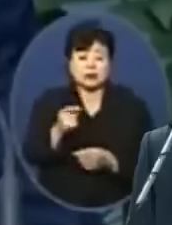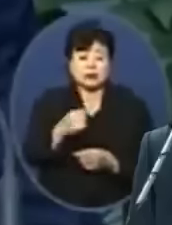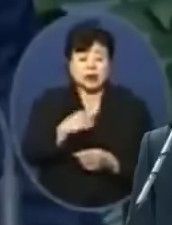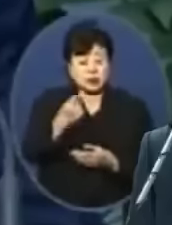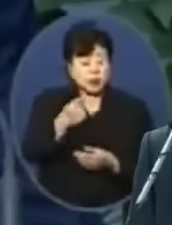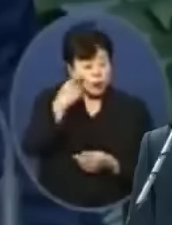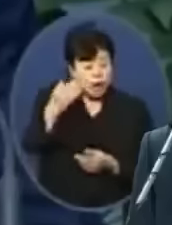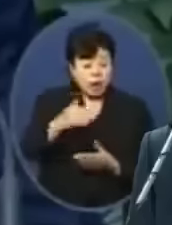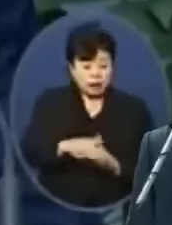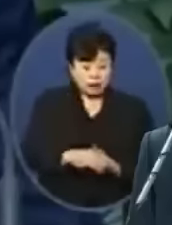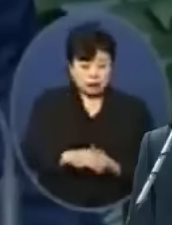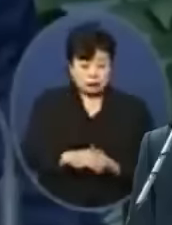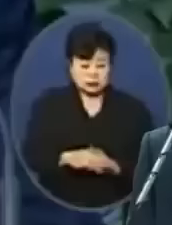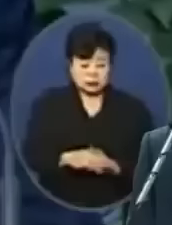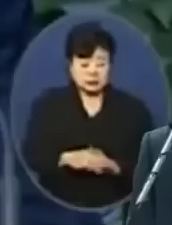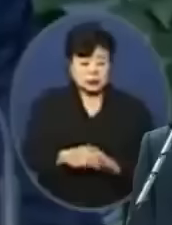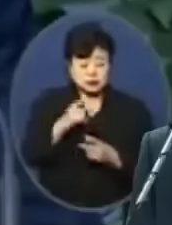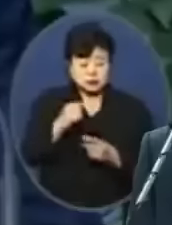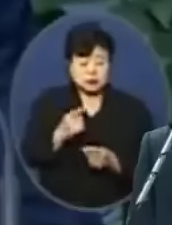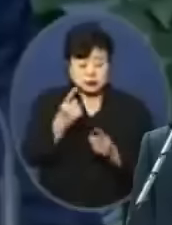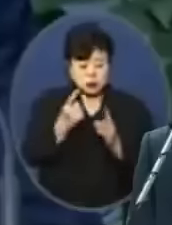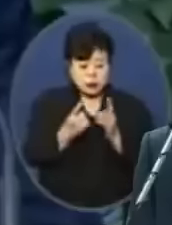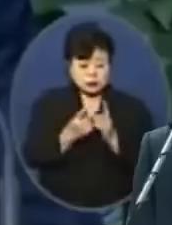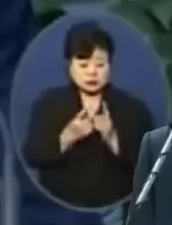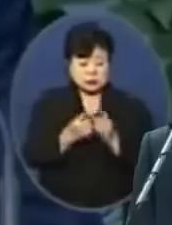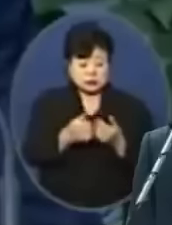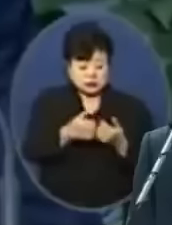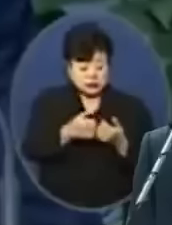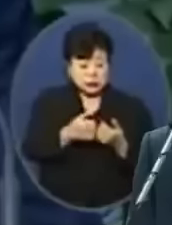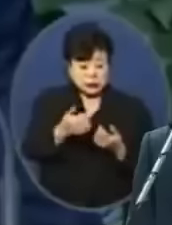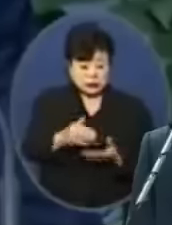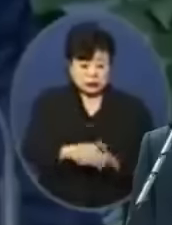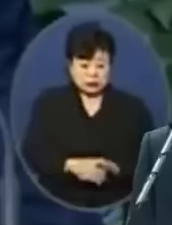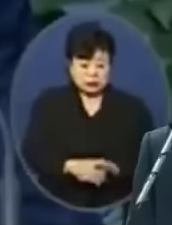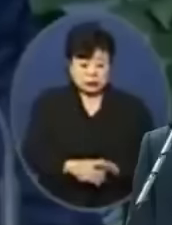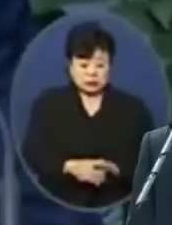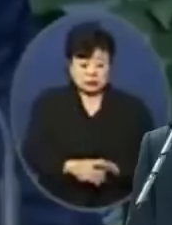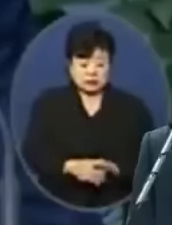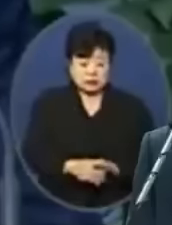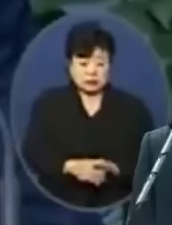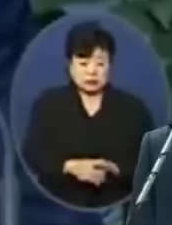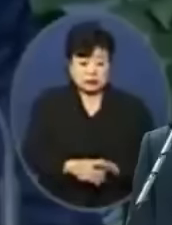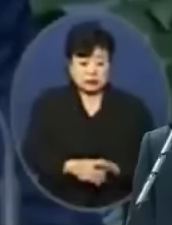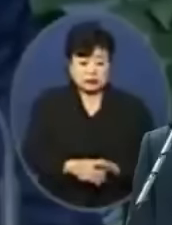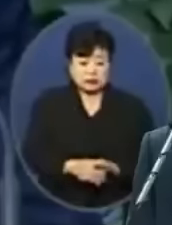나에게 옵니까? 근데 나에게 와서 뭐라고 말하냐면,